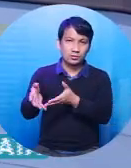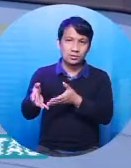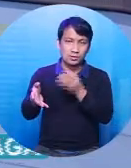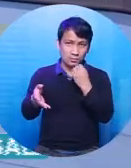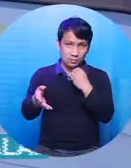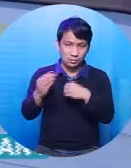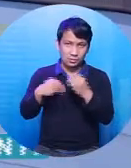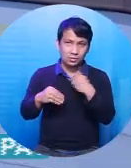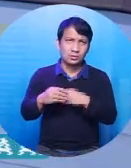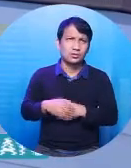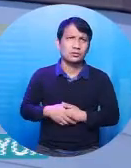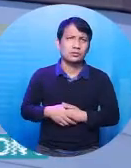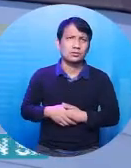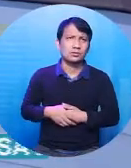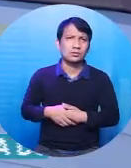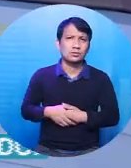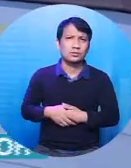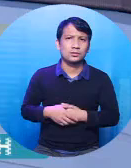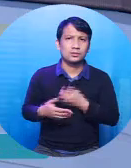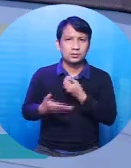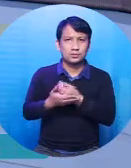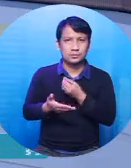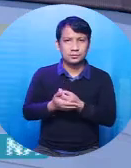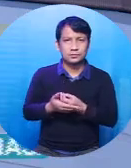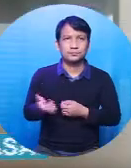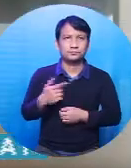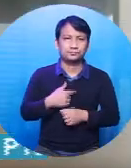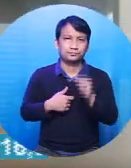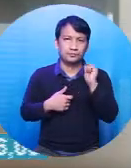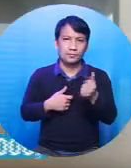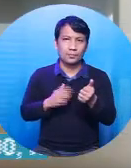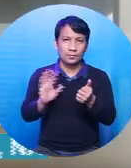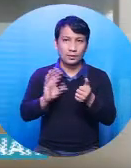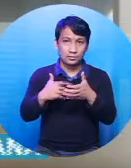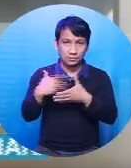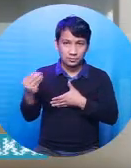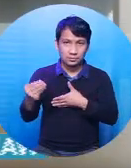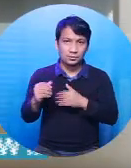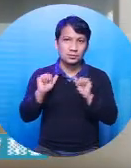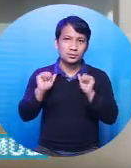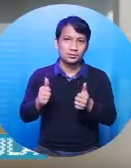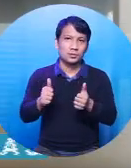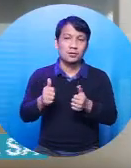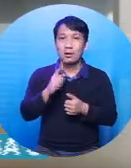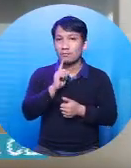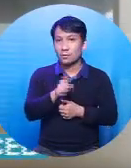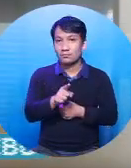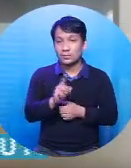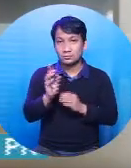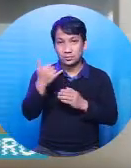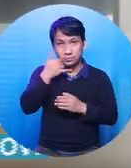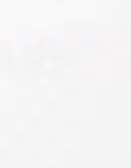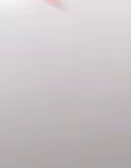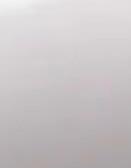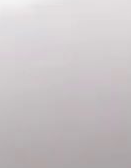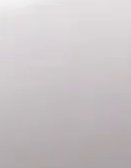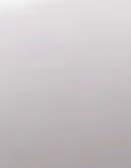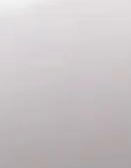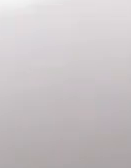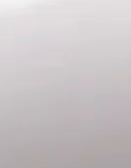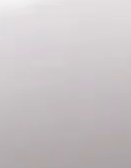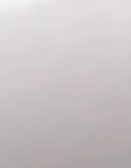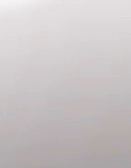pagkain? Apo. Tsaka may pera pa po ako. Very good. Pero huwag kang lumabas, okay? Apo. Tatawagan ka namin ulit. Huwag mong ibang telepono, okay?